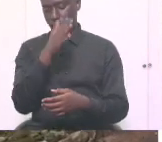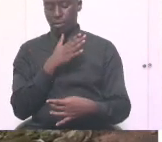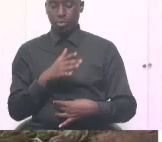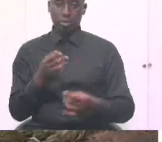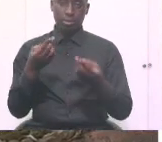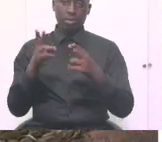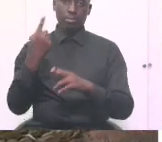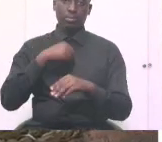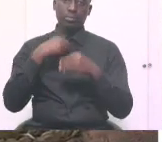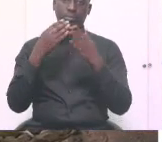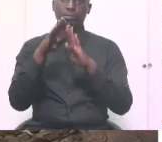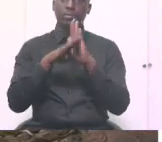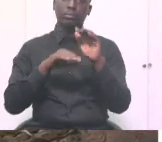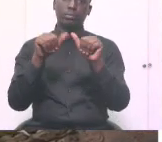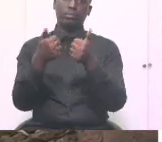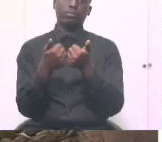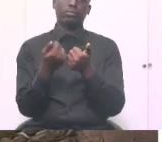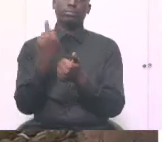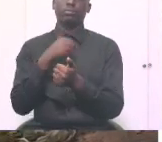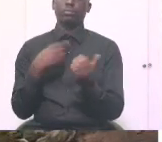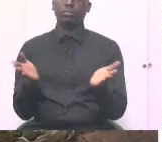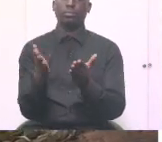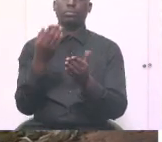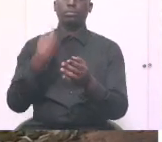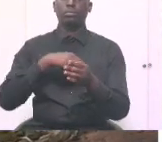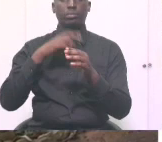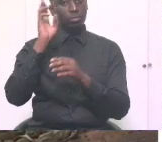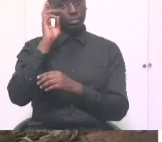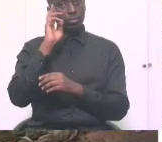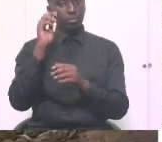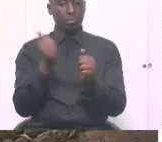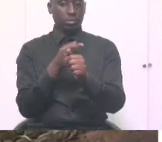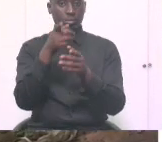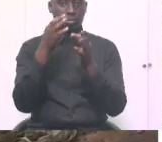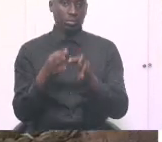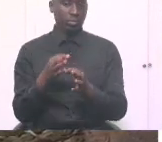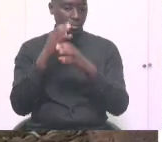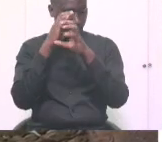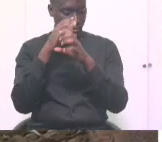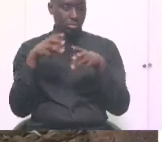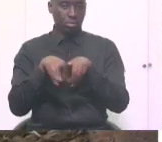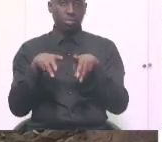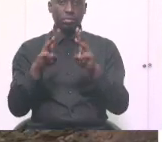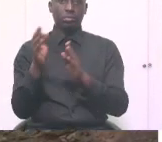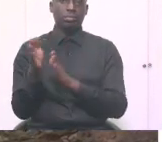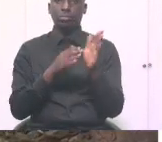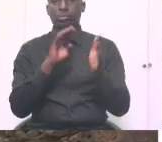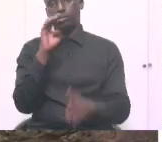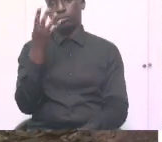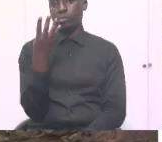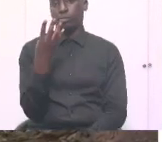zibaye tumuha gahunda neza tukamushishikariza tukanamwibutsa agakurikirana biriya bipimo uko byagenwe uko ari